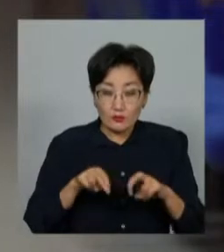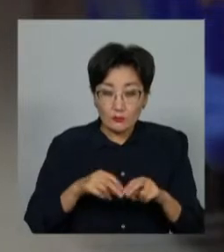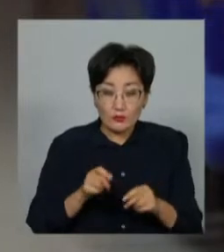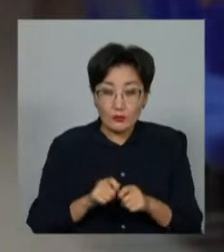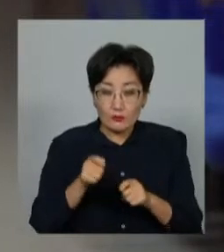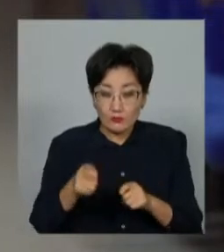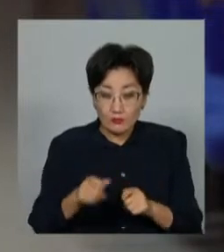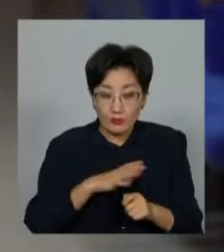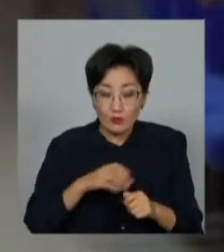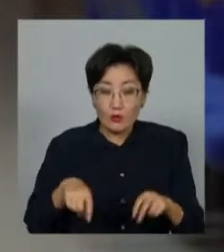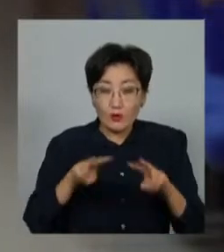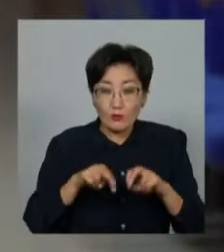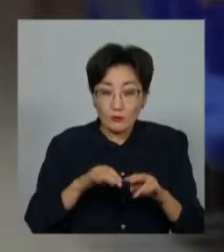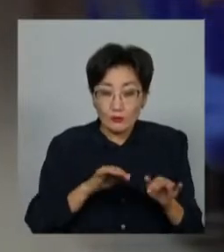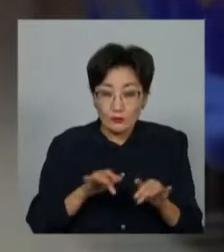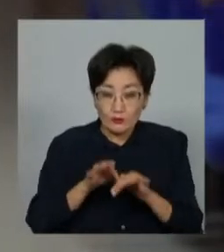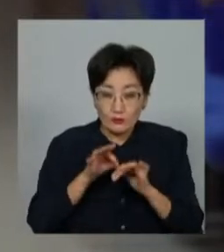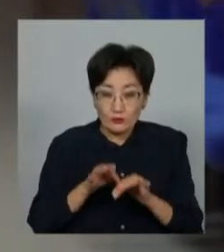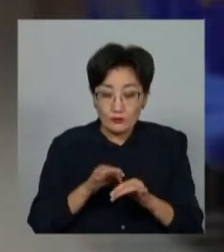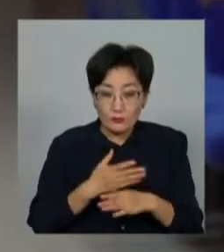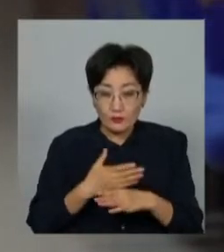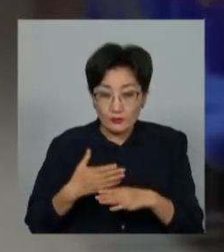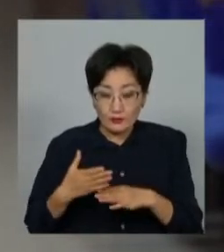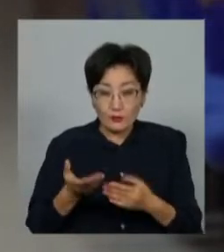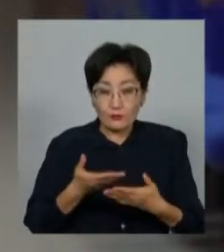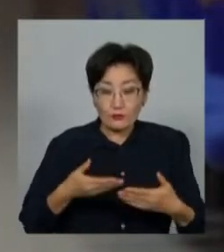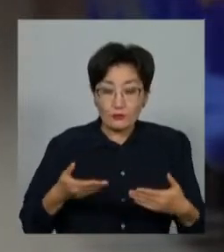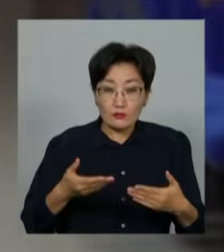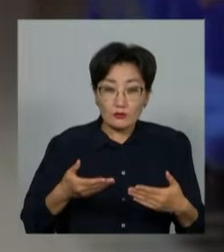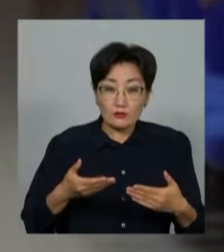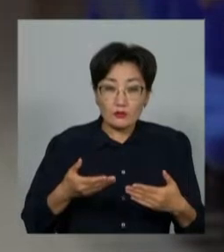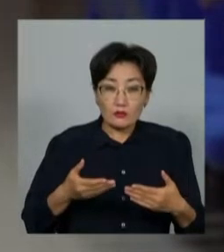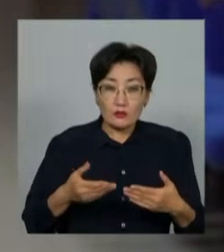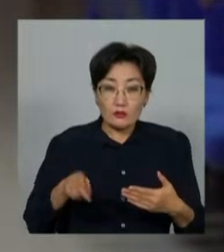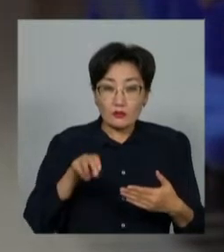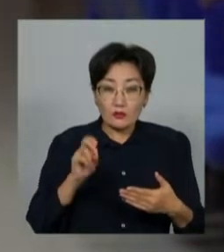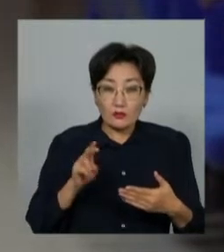жатыр. Экспертиза алғаннан кейін біз осы деканы